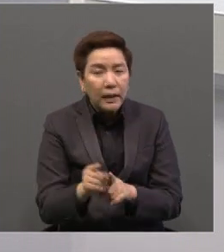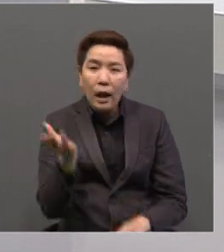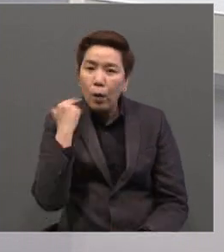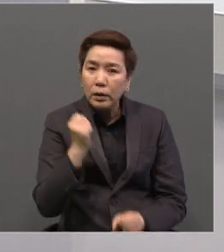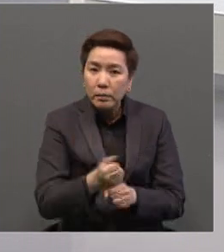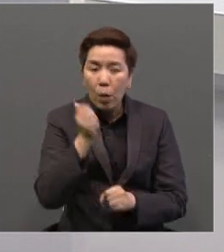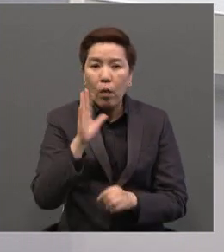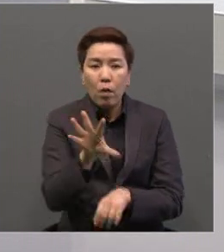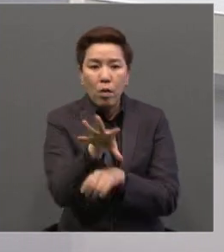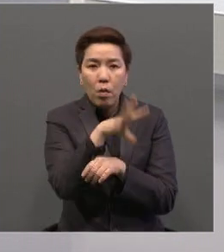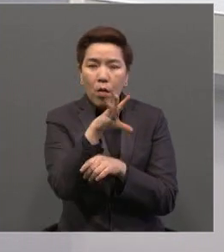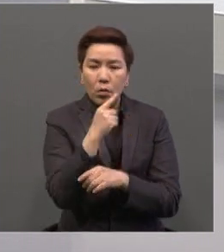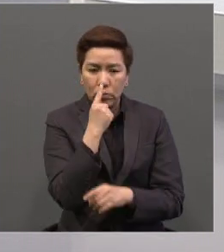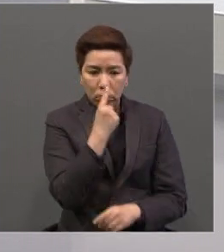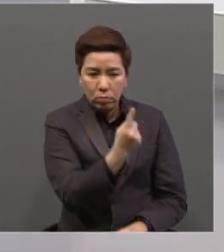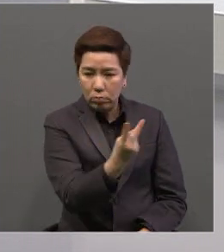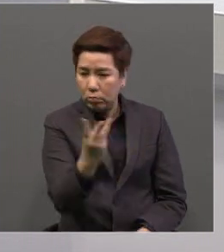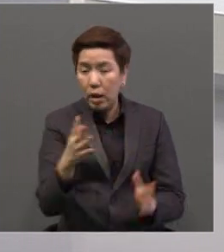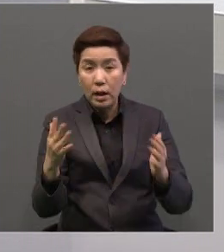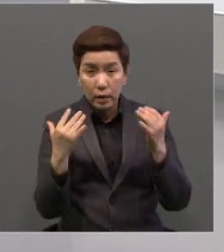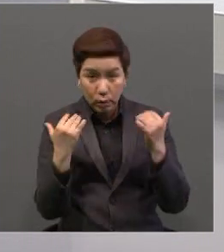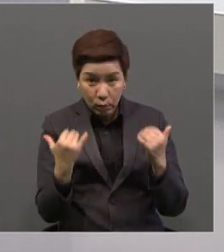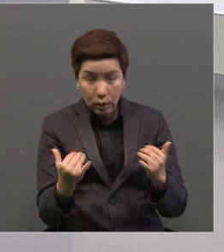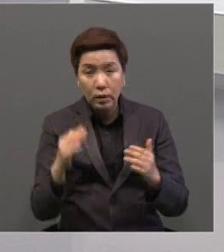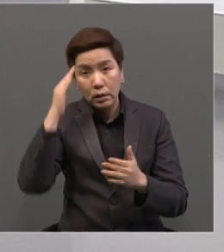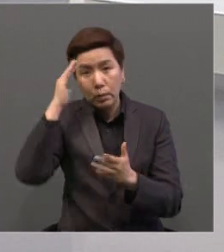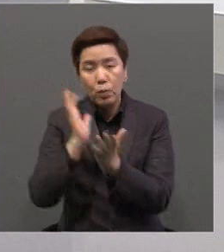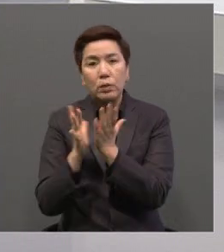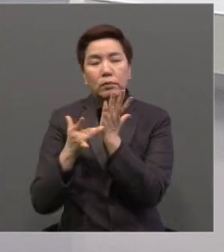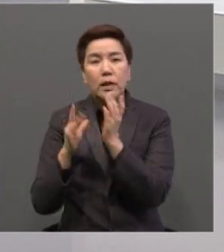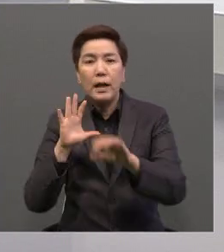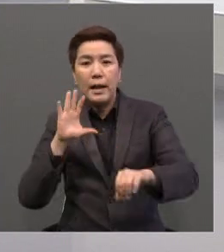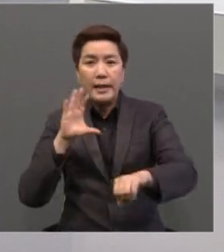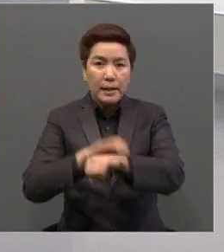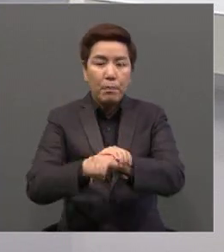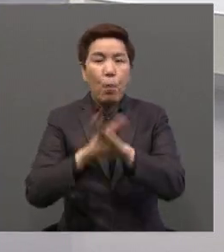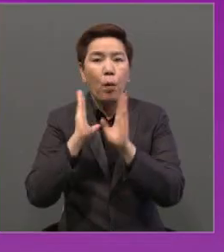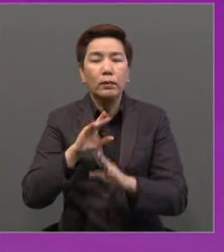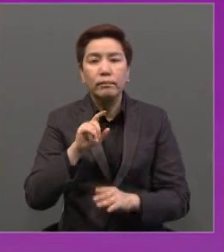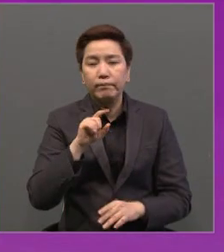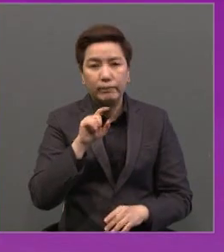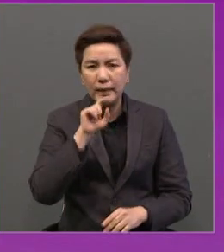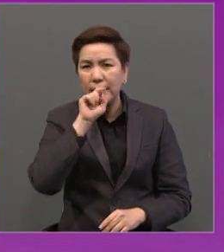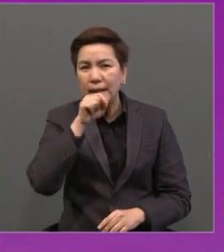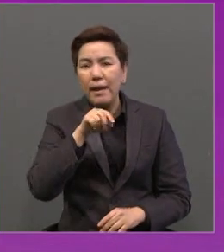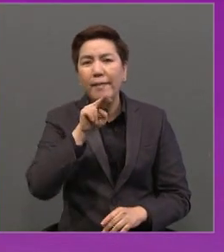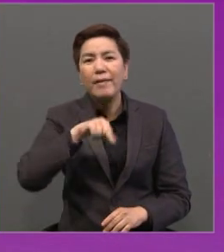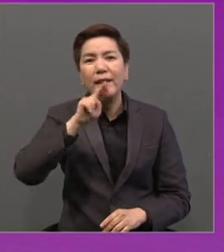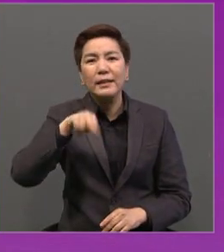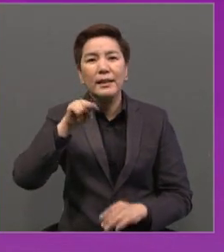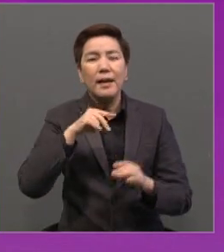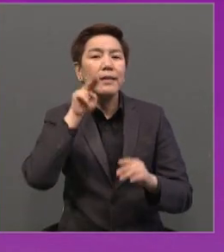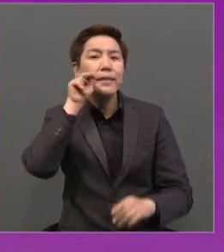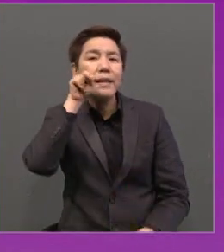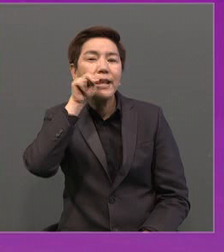ะมีคนถูกหลอกเป็นจำนวนมากเลยนะครับอย่างล่าสุดเนี่ยตำรวจไซเบอร์ก็ไปจับกลุ่มผู้ต้องหาชาวไนจีเรียกับชาวโกดดิวัว